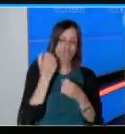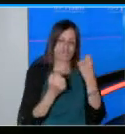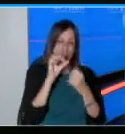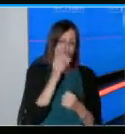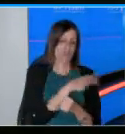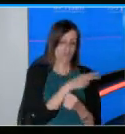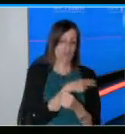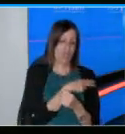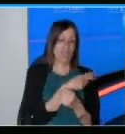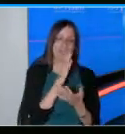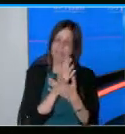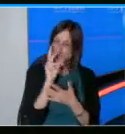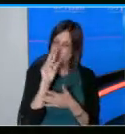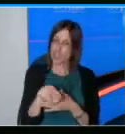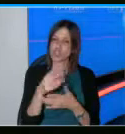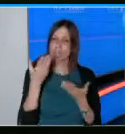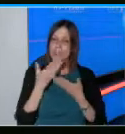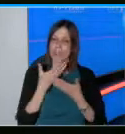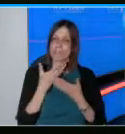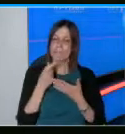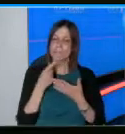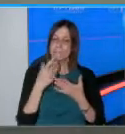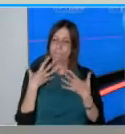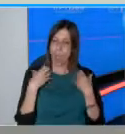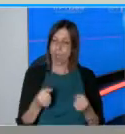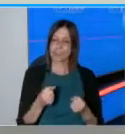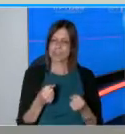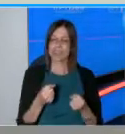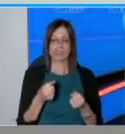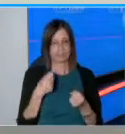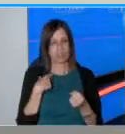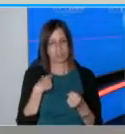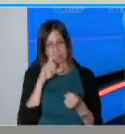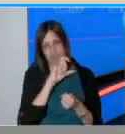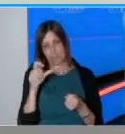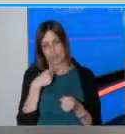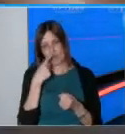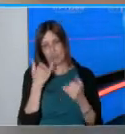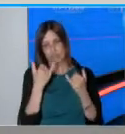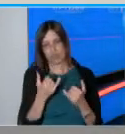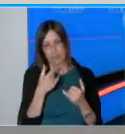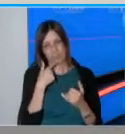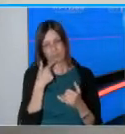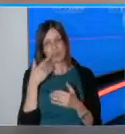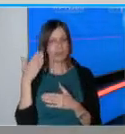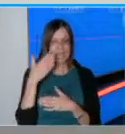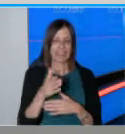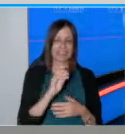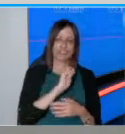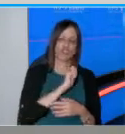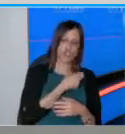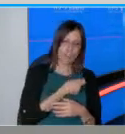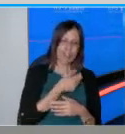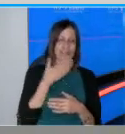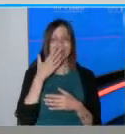כבר יש, הם מקבלים אומץ, הם מקבלים תרוזה. ואני מאשים, אני רוצה להגיד לך עכשיו, אומרים, נכניס את השבק ונכניס